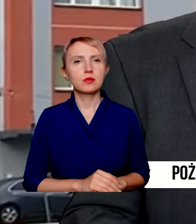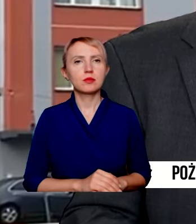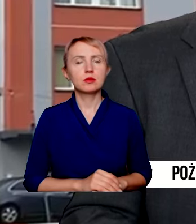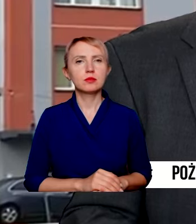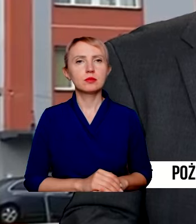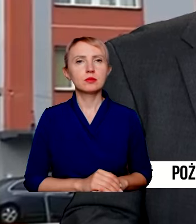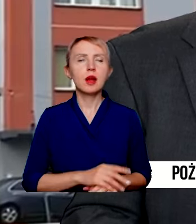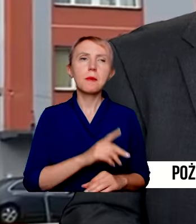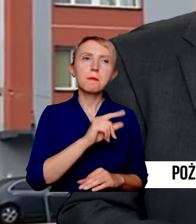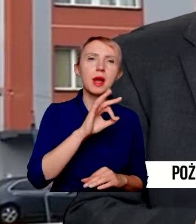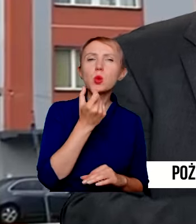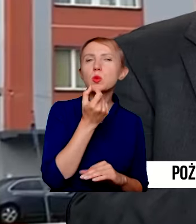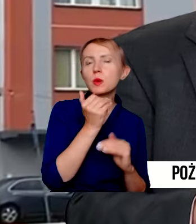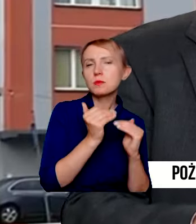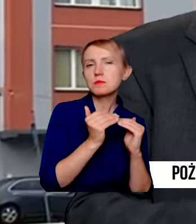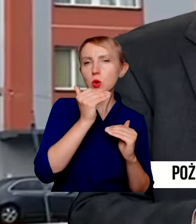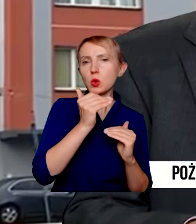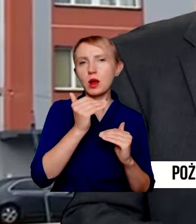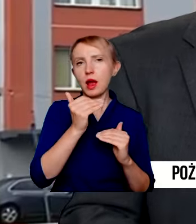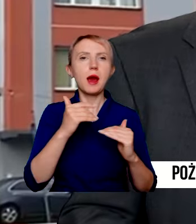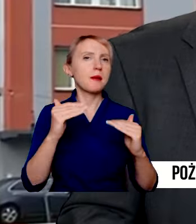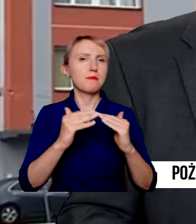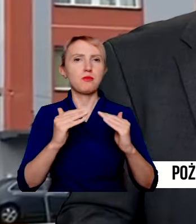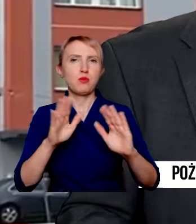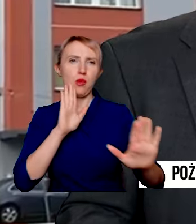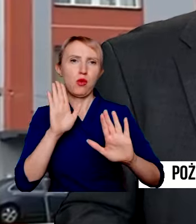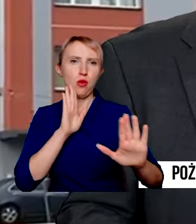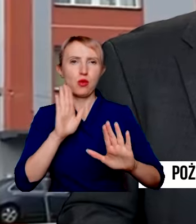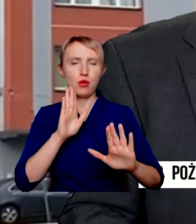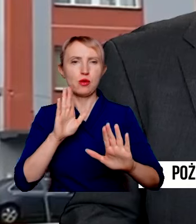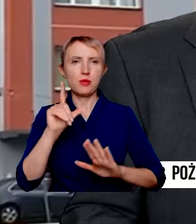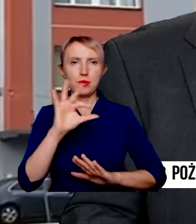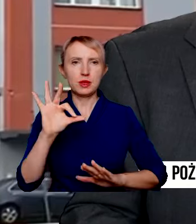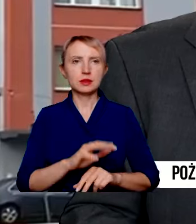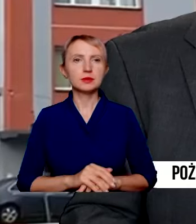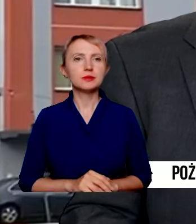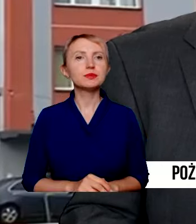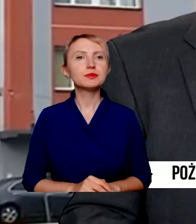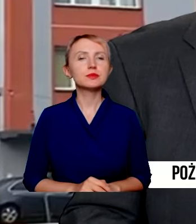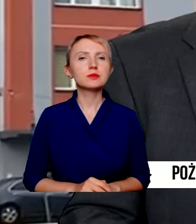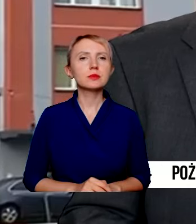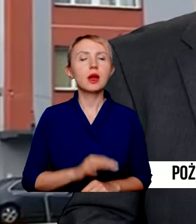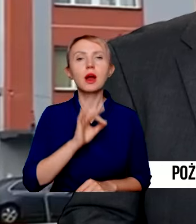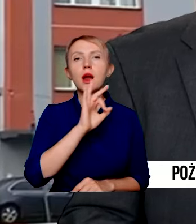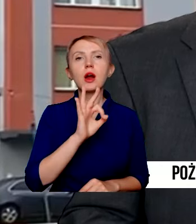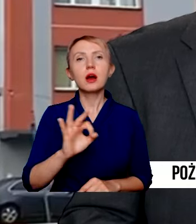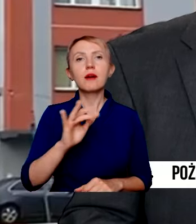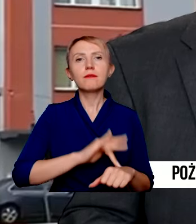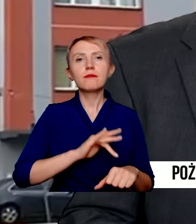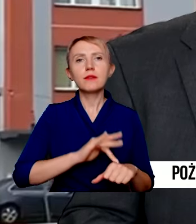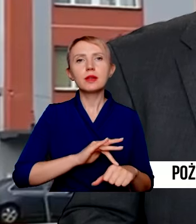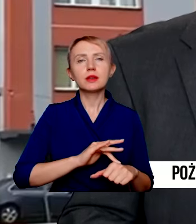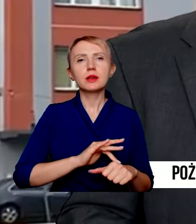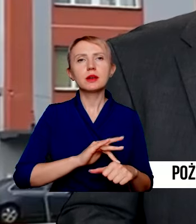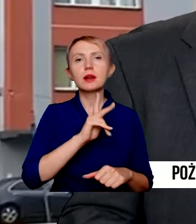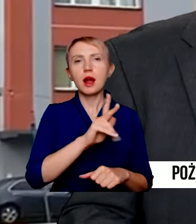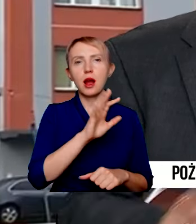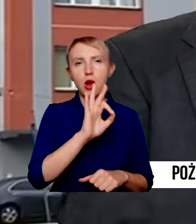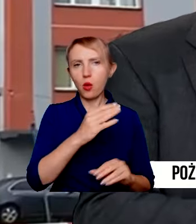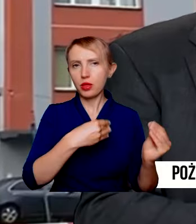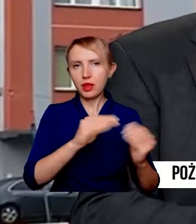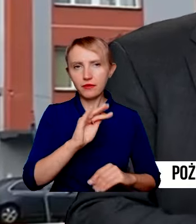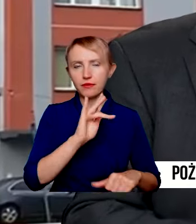na Platformę Obywatelską, no ale jednak największy wynik procentowy uzyskała Koalicja Obywatelska